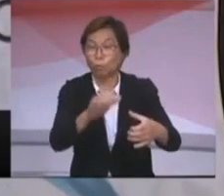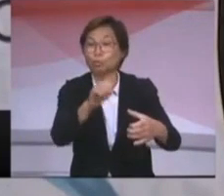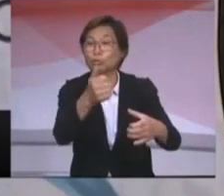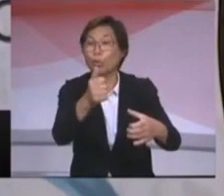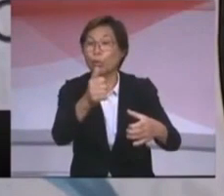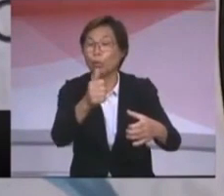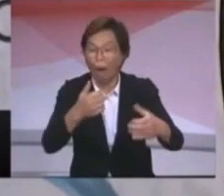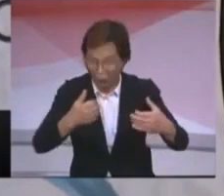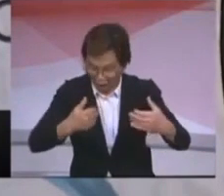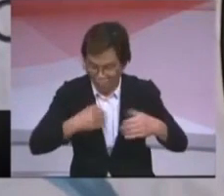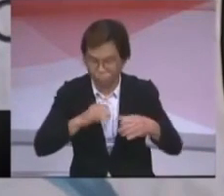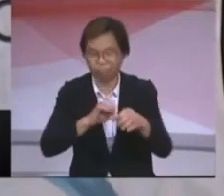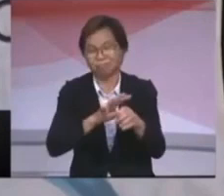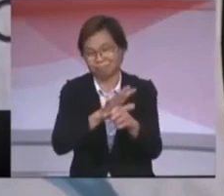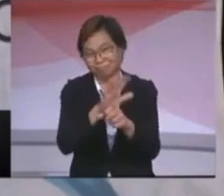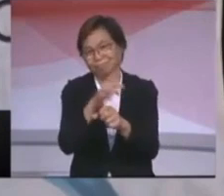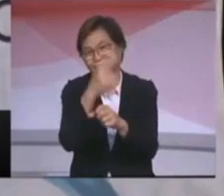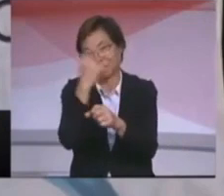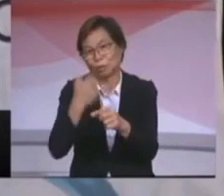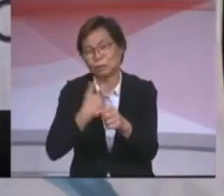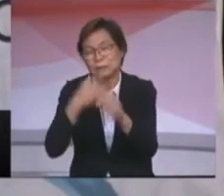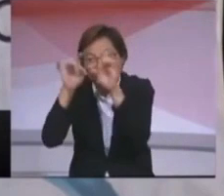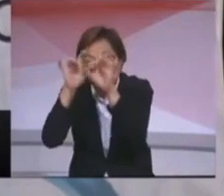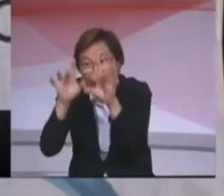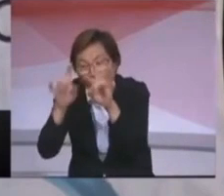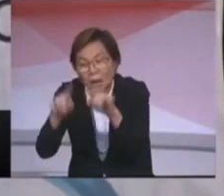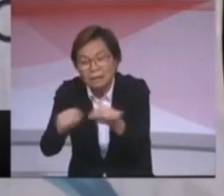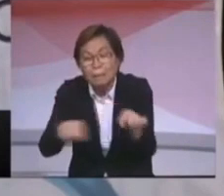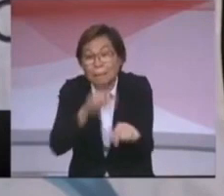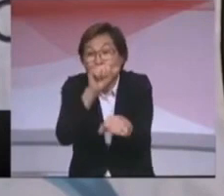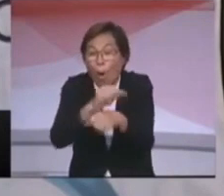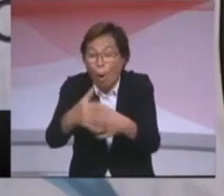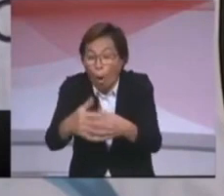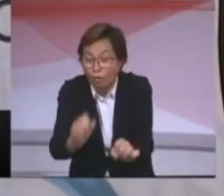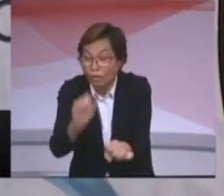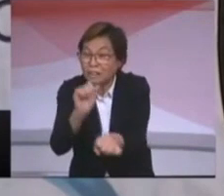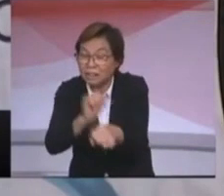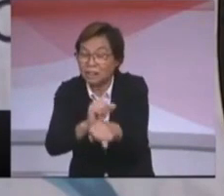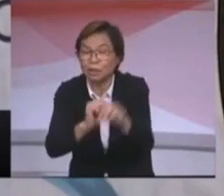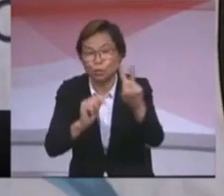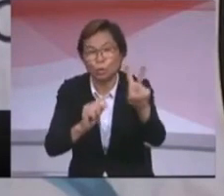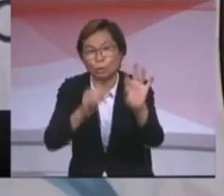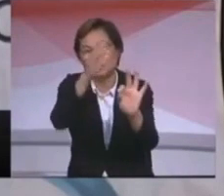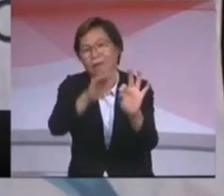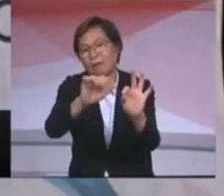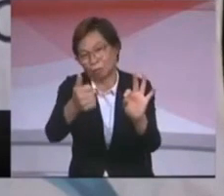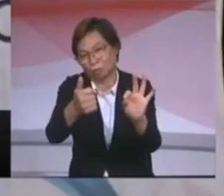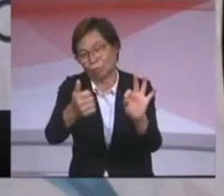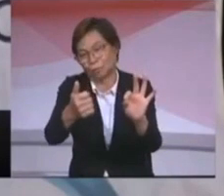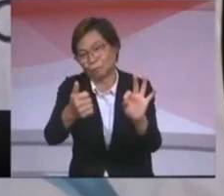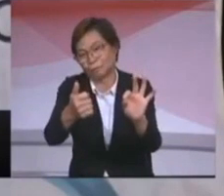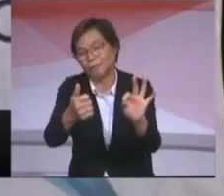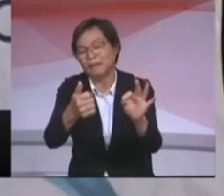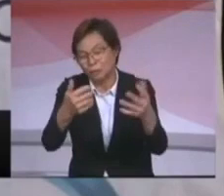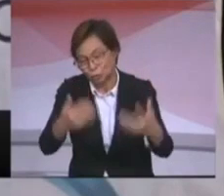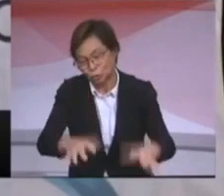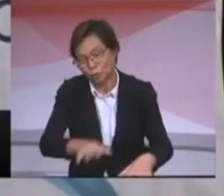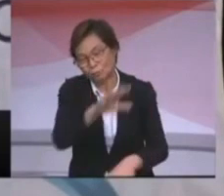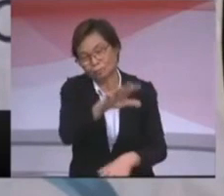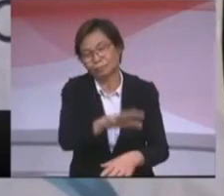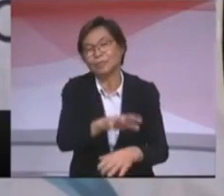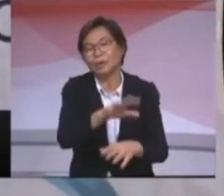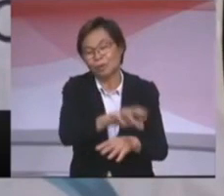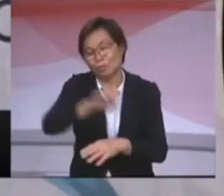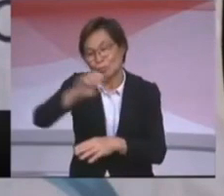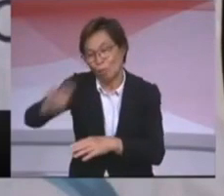dikenal pasti positif COVID-19 hasil saringan di tempat kerja pada 29 Oktober 2020 dan telah dimasukkan